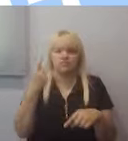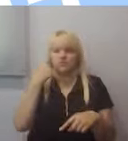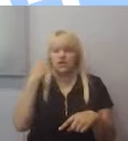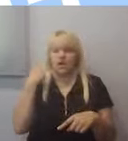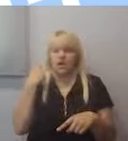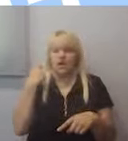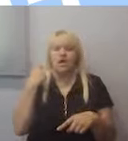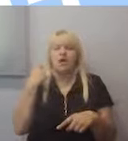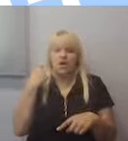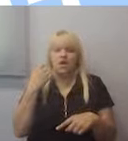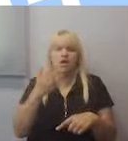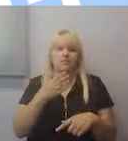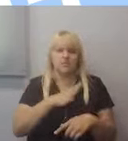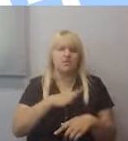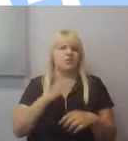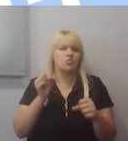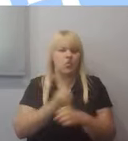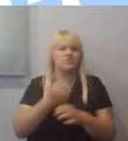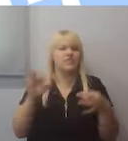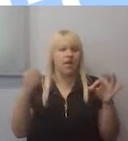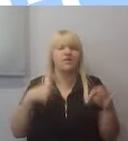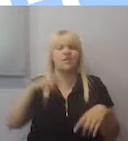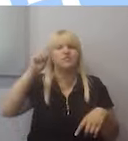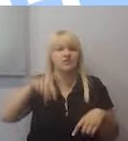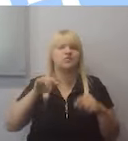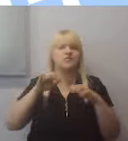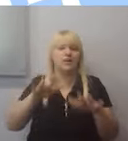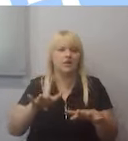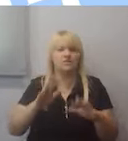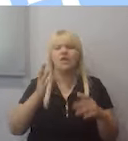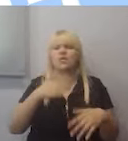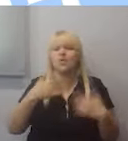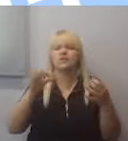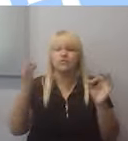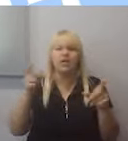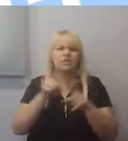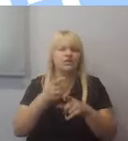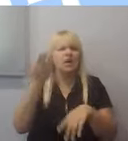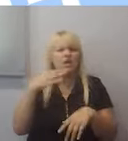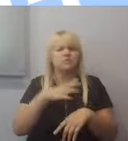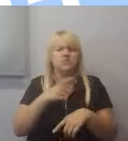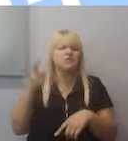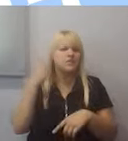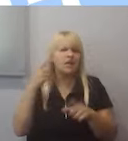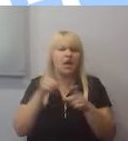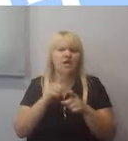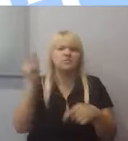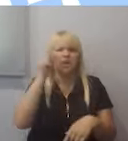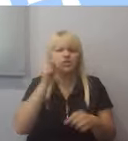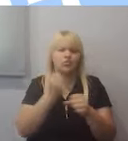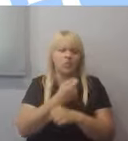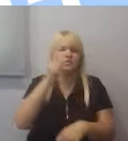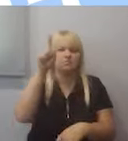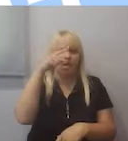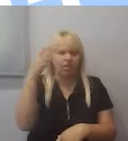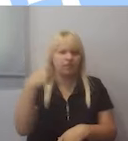es zinu ko darīt un cik liela nozīme ka es biju kādreiz to kaut vai dzirdējusi un mācījusies tomēr medicīnu jo man dzīvē ir